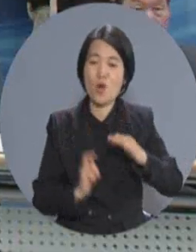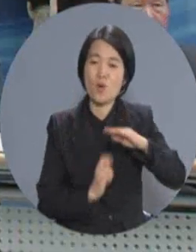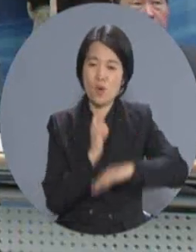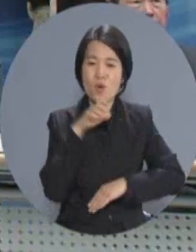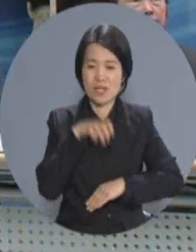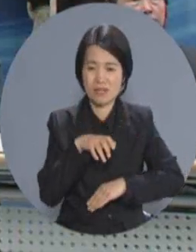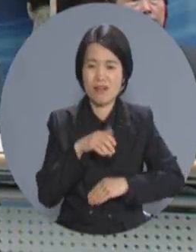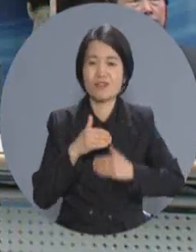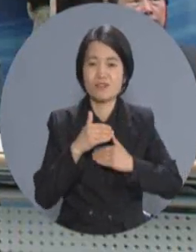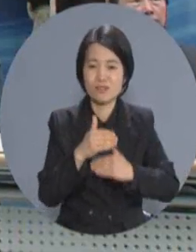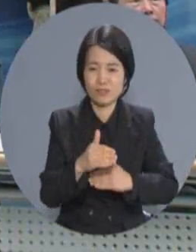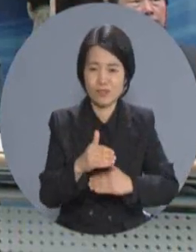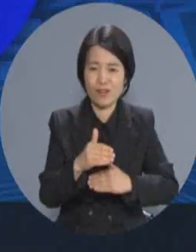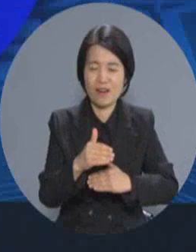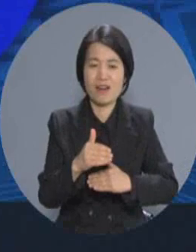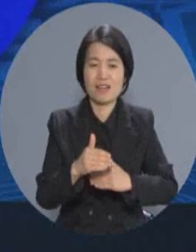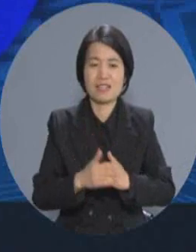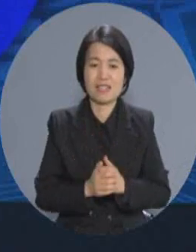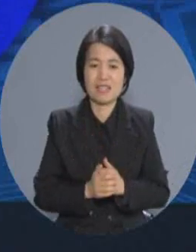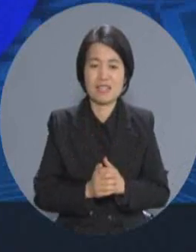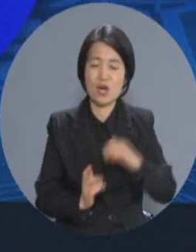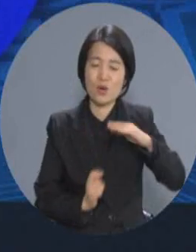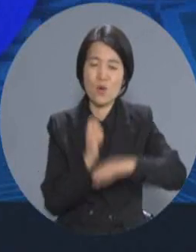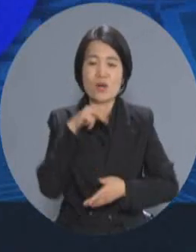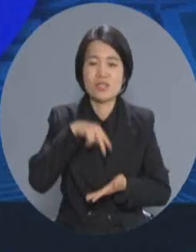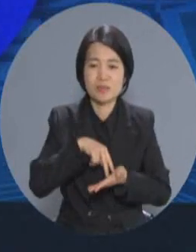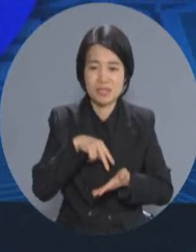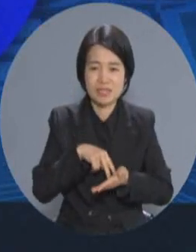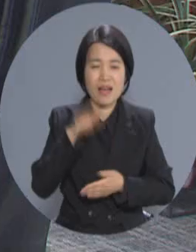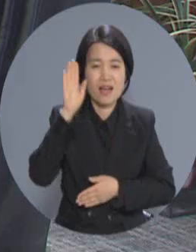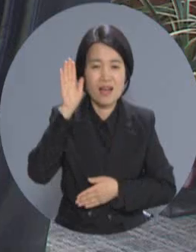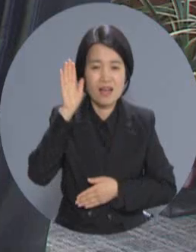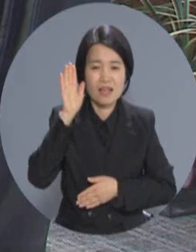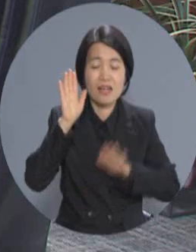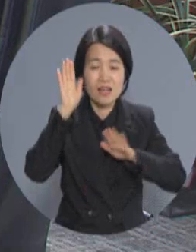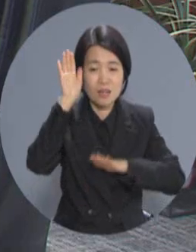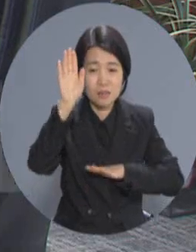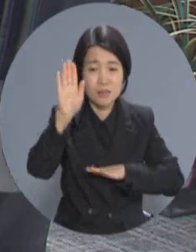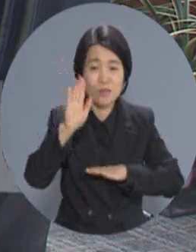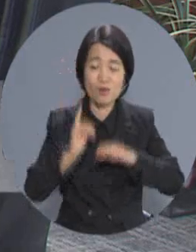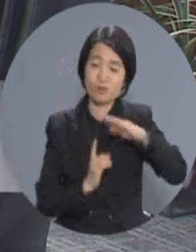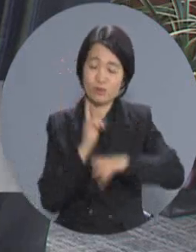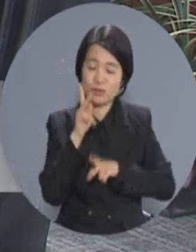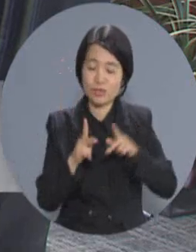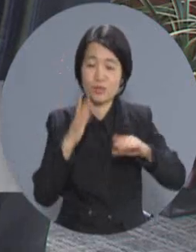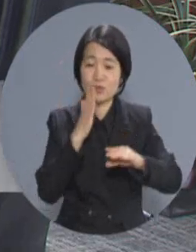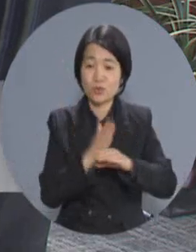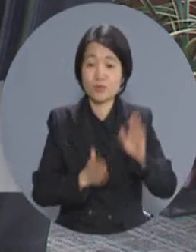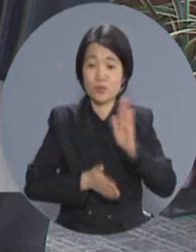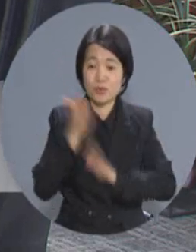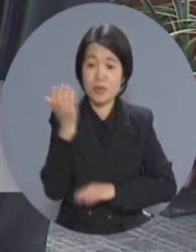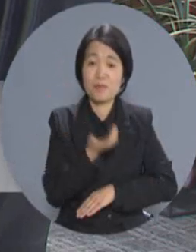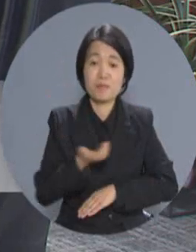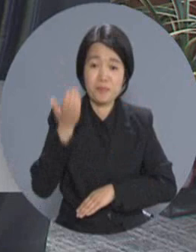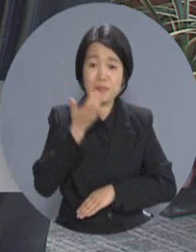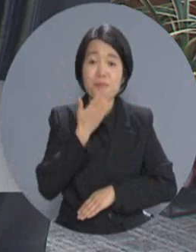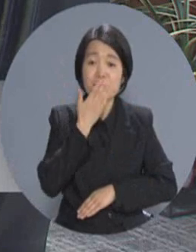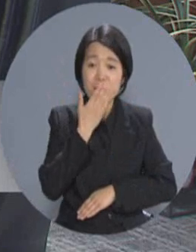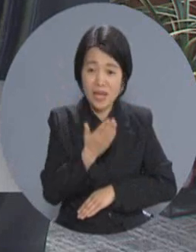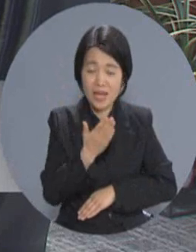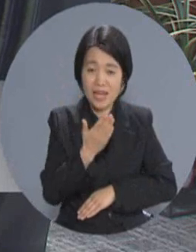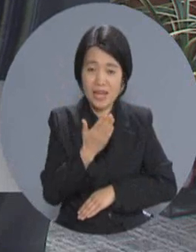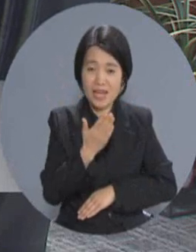추진된다는게 굉장히 우디 공이 이제는 우주산업 중심도시로 발돋움 할 수 있다